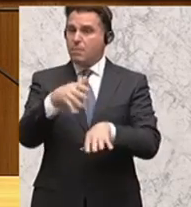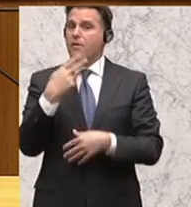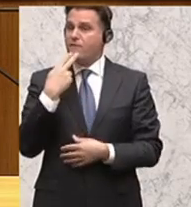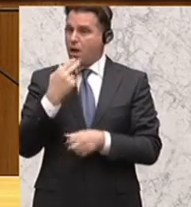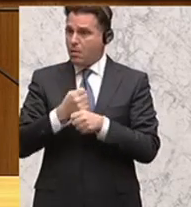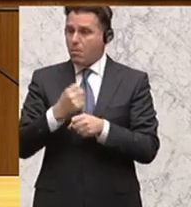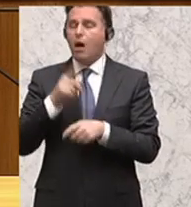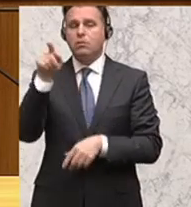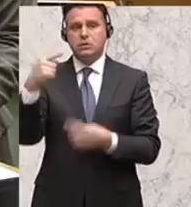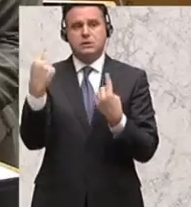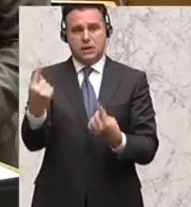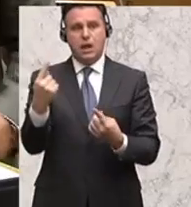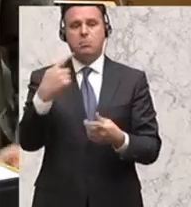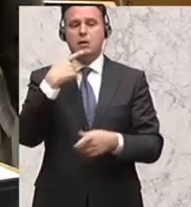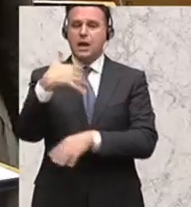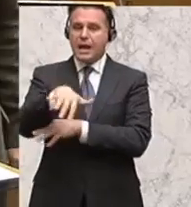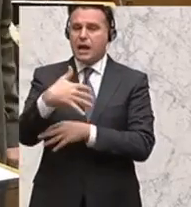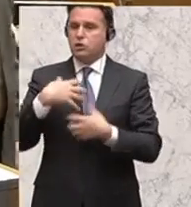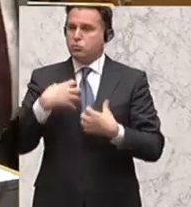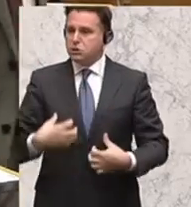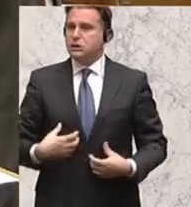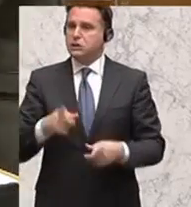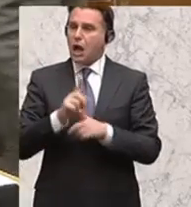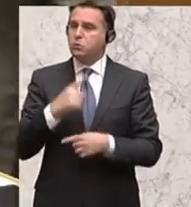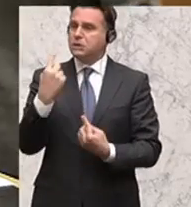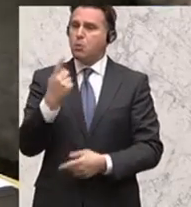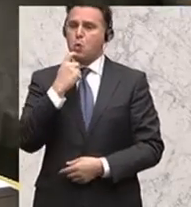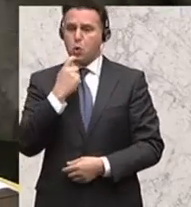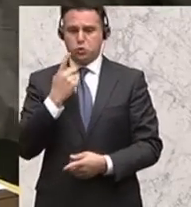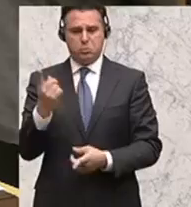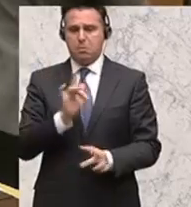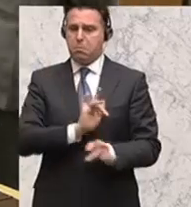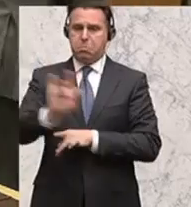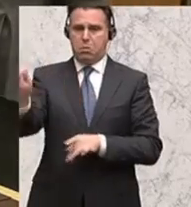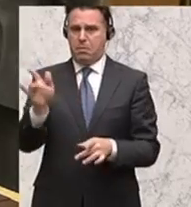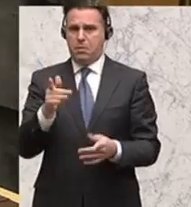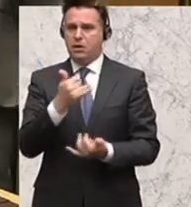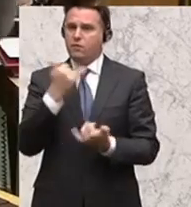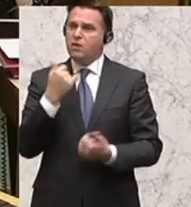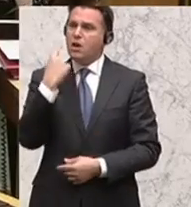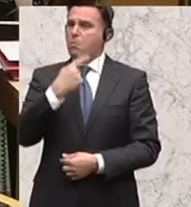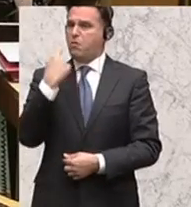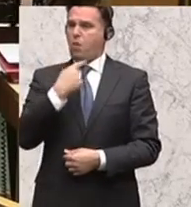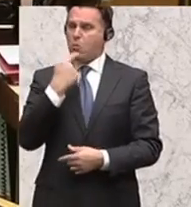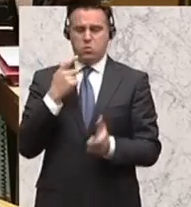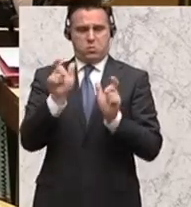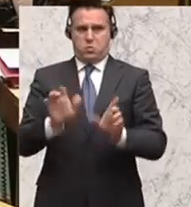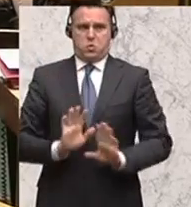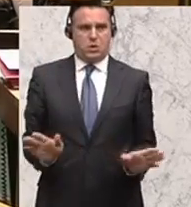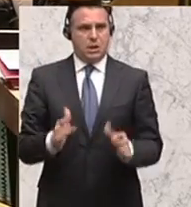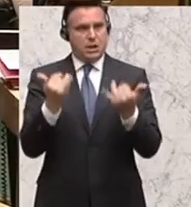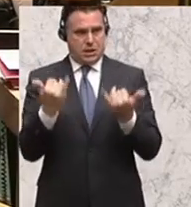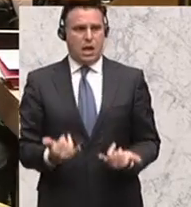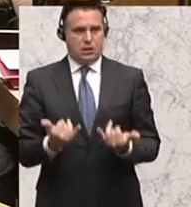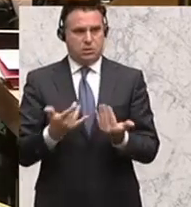einer Plattform aus Gastronomen und Konsumenten, die sich gegen diese totale Bevormundung auch zur Wehr setzen. Und